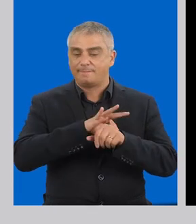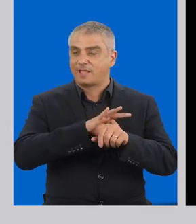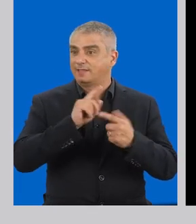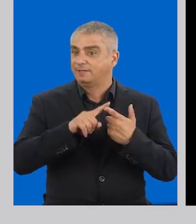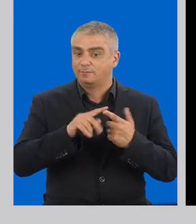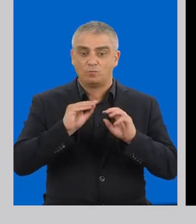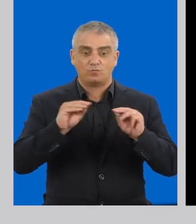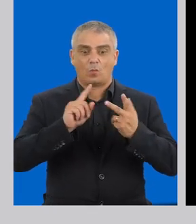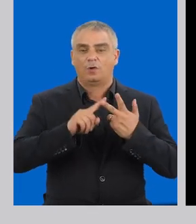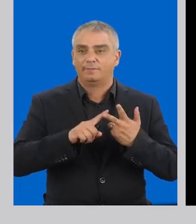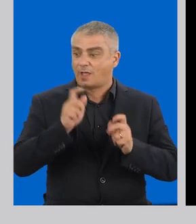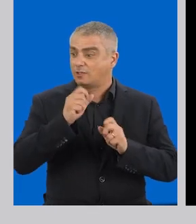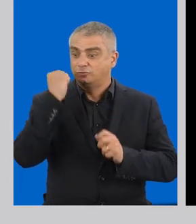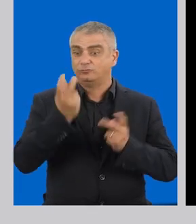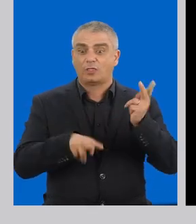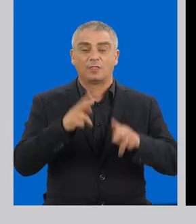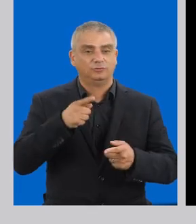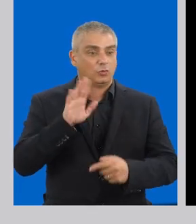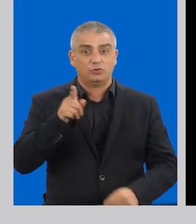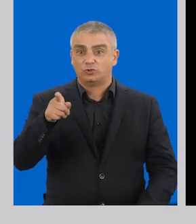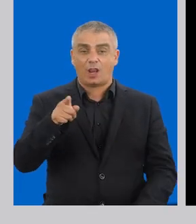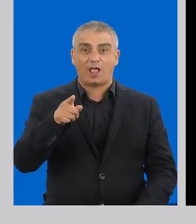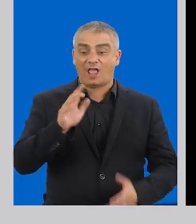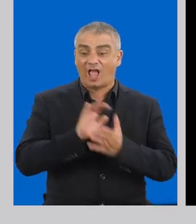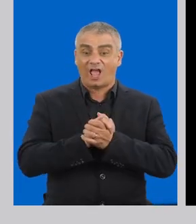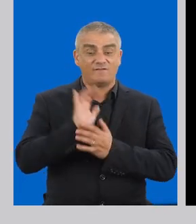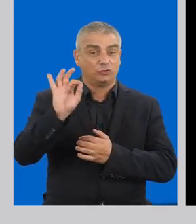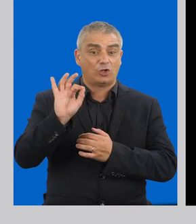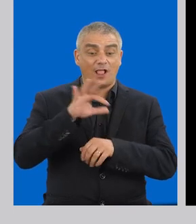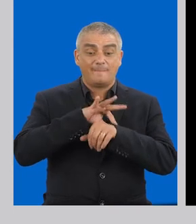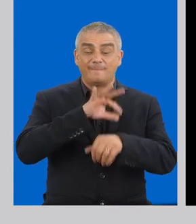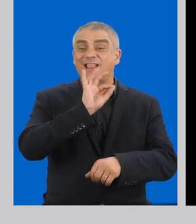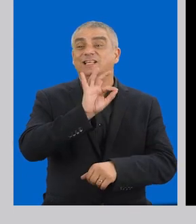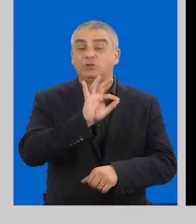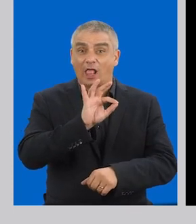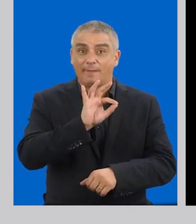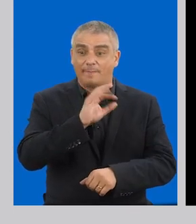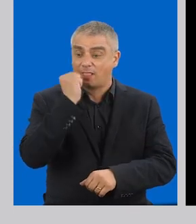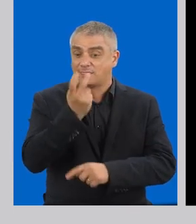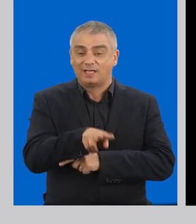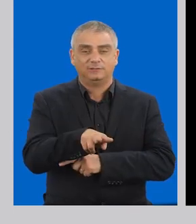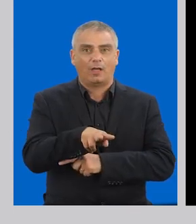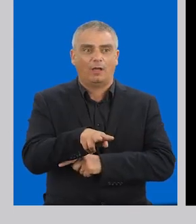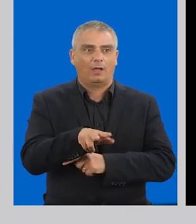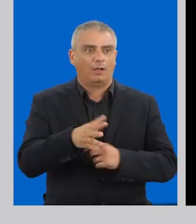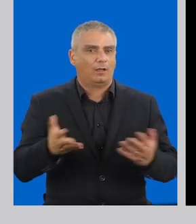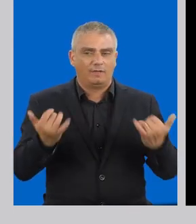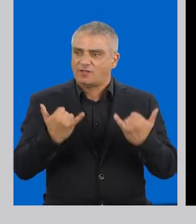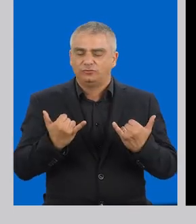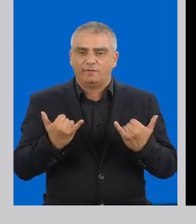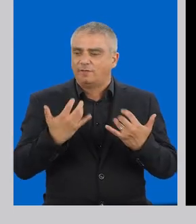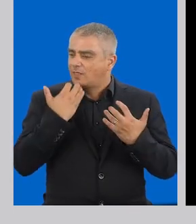מדריכים של מורים אנשים שנרצחו יש לה חברות שהמדריך שלהם נרצח